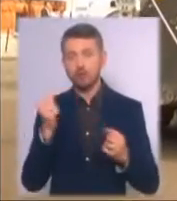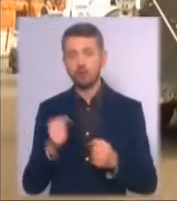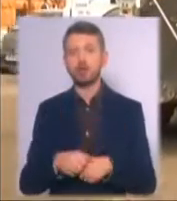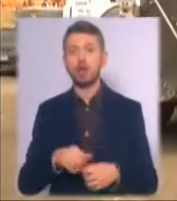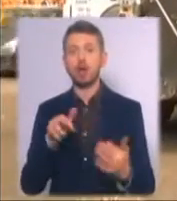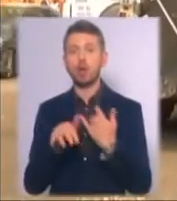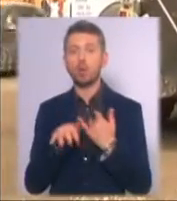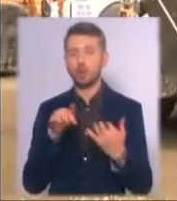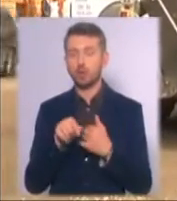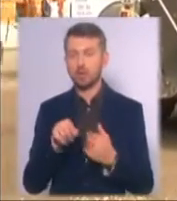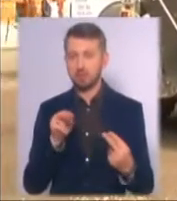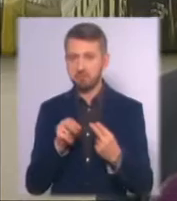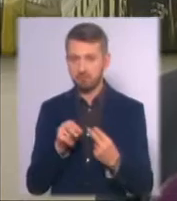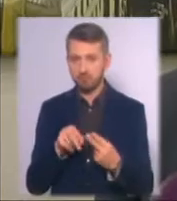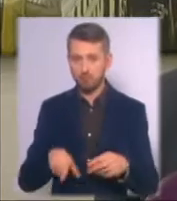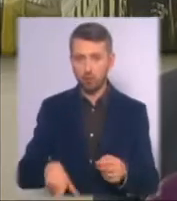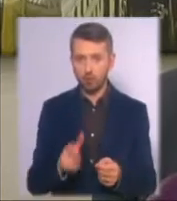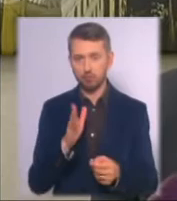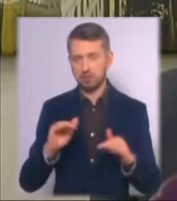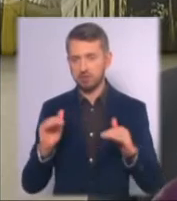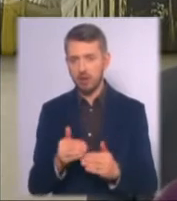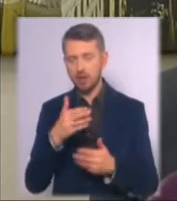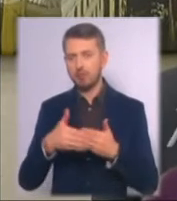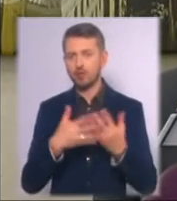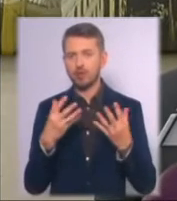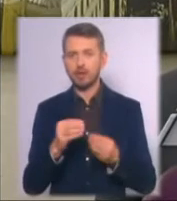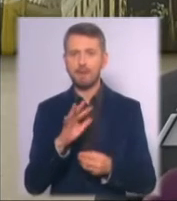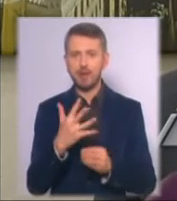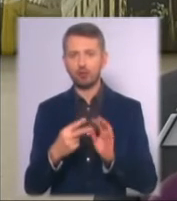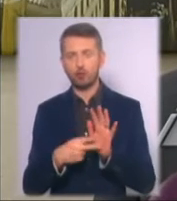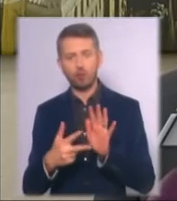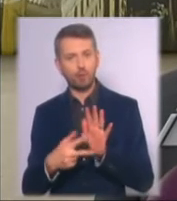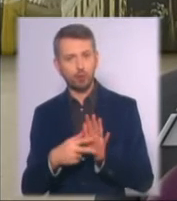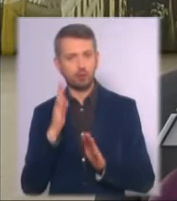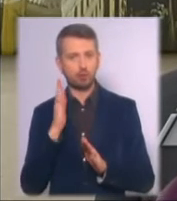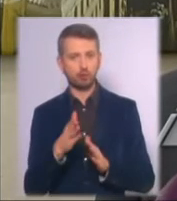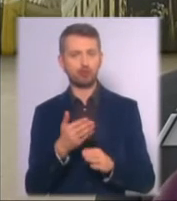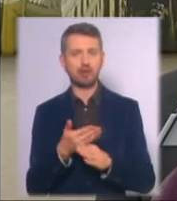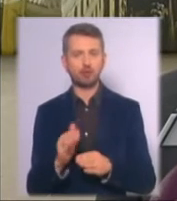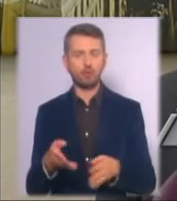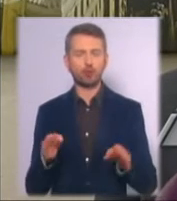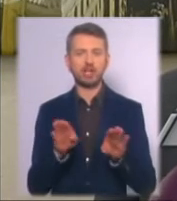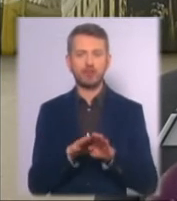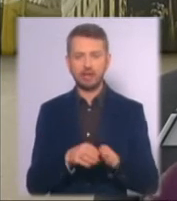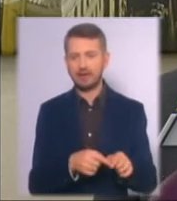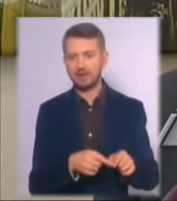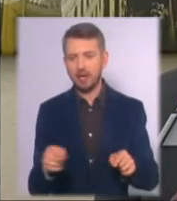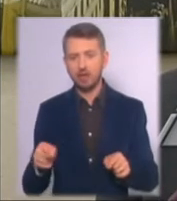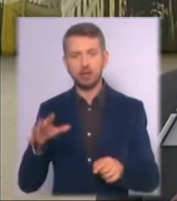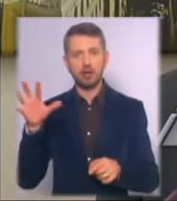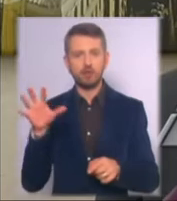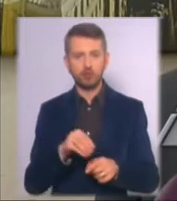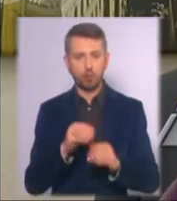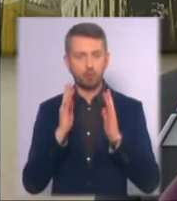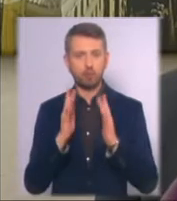магістралями обмежать. В найближчі дні 5, 7, 8 будуть частково закриватися ділянки всього